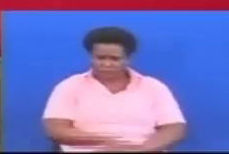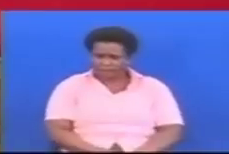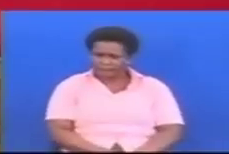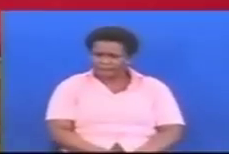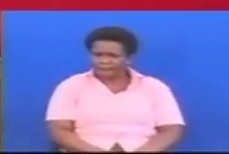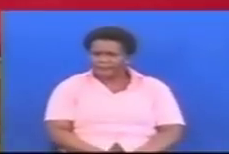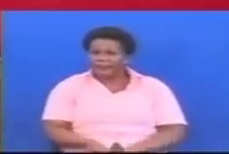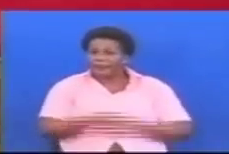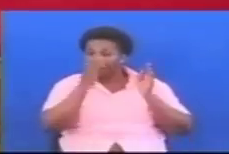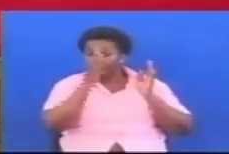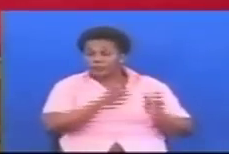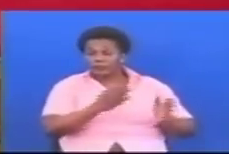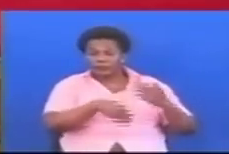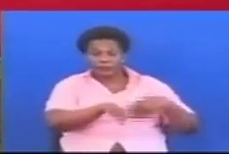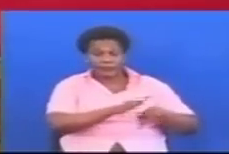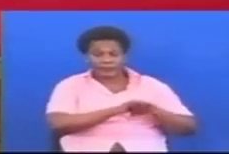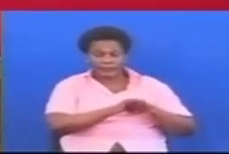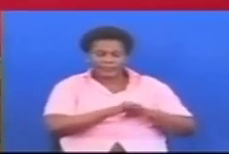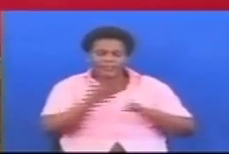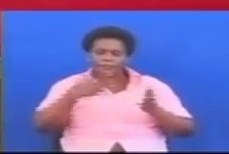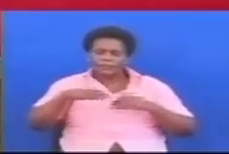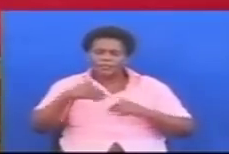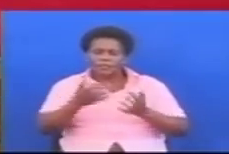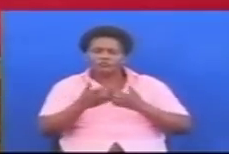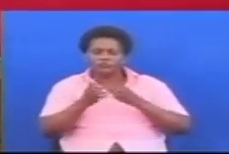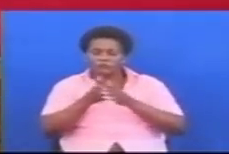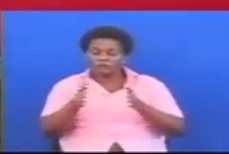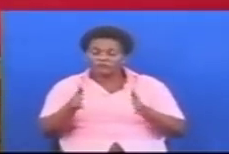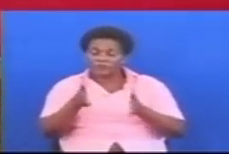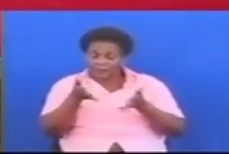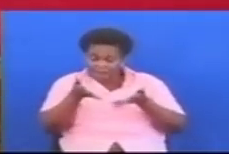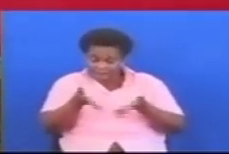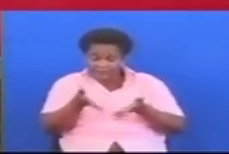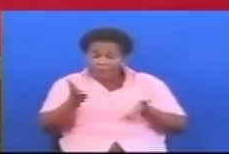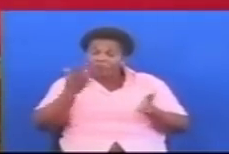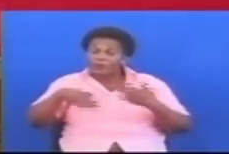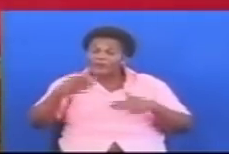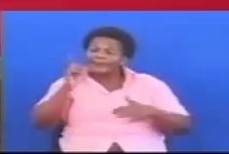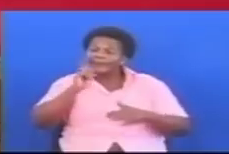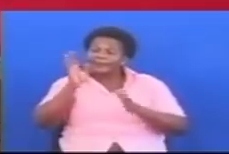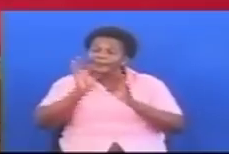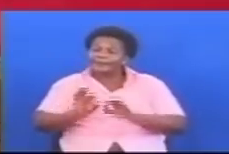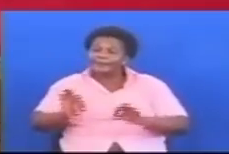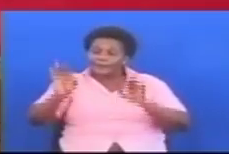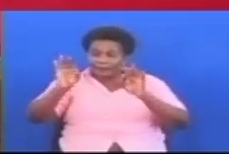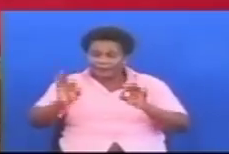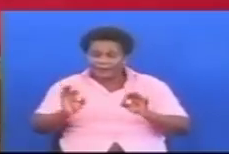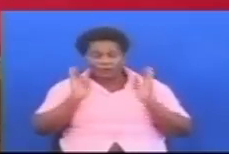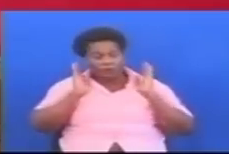Mheshimiwa mwenyekiti, naomba nichukue fursa hii pia kuwatakia kila laheri Waislamu wote